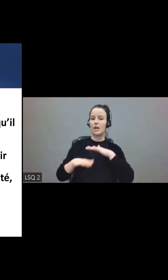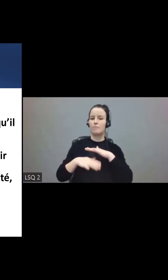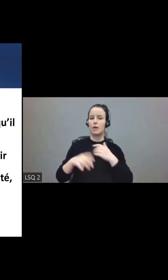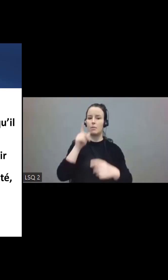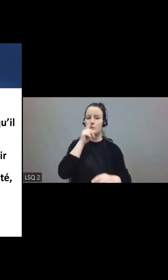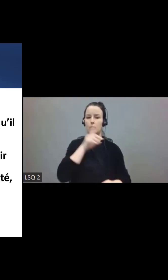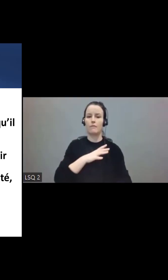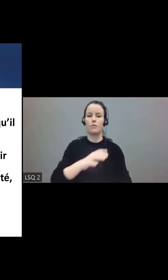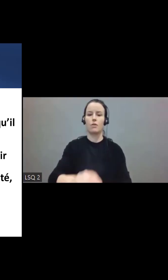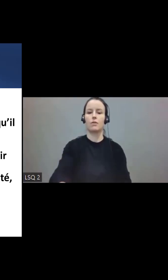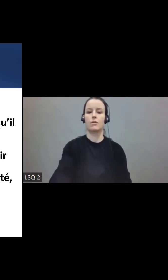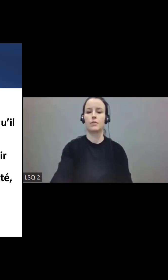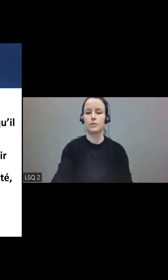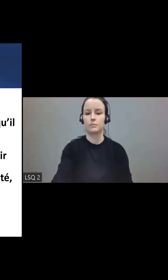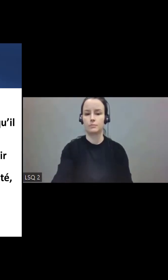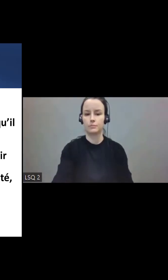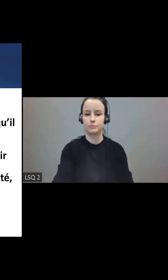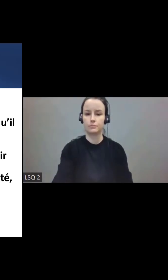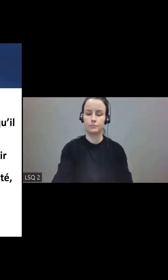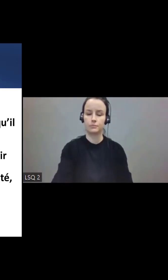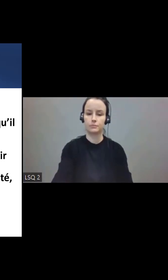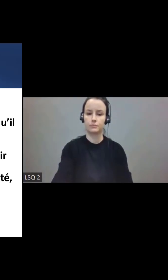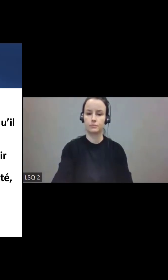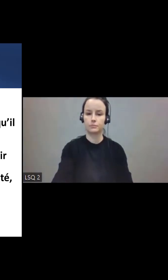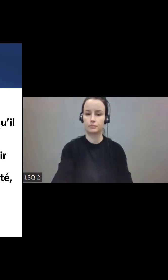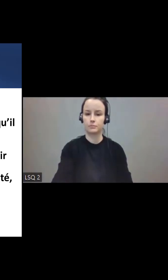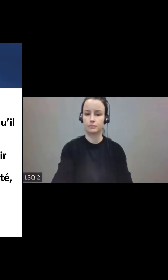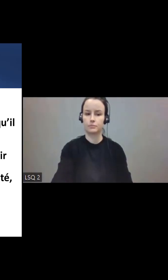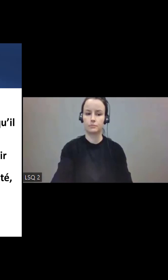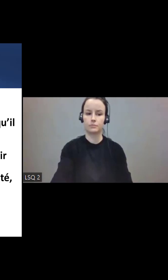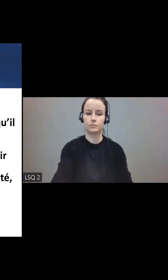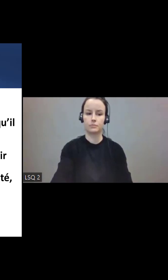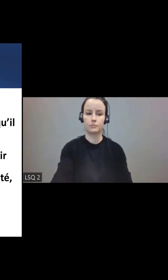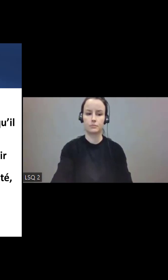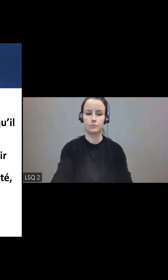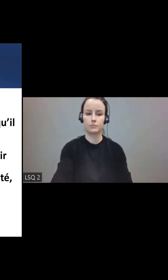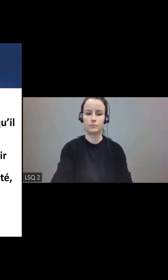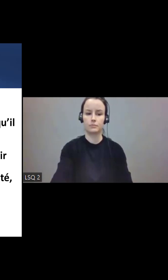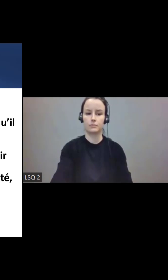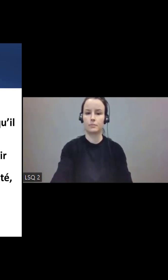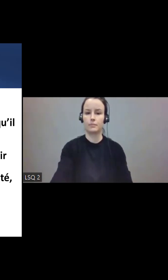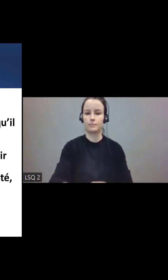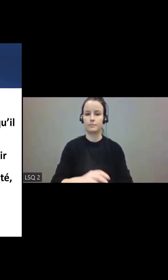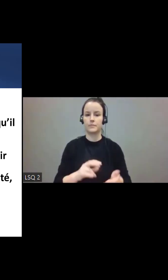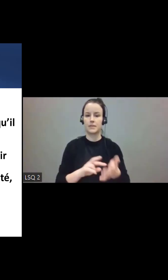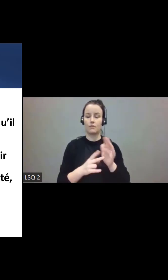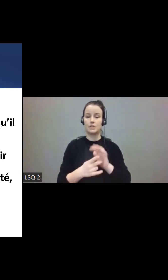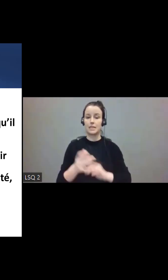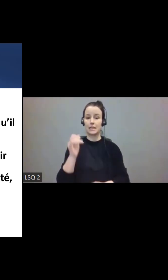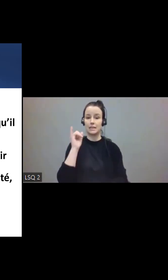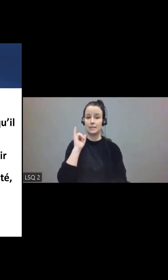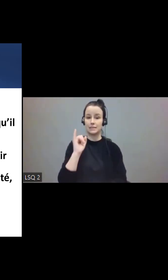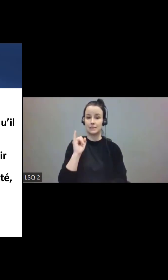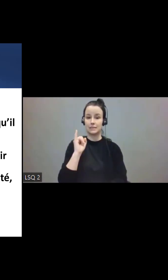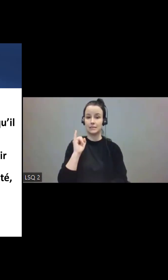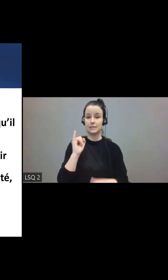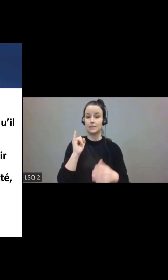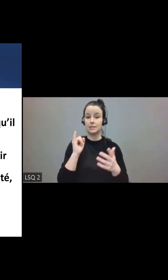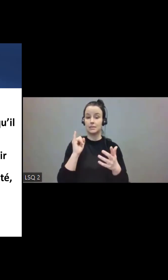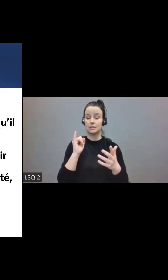Donc, si on lisait cela plutôt que ce qui était écrit avant, quelle serait votre impression?